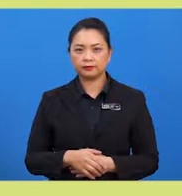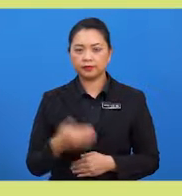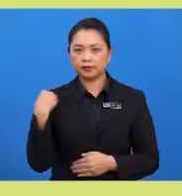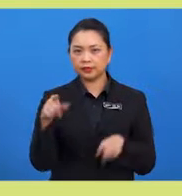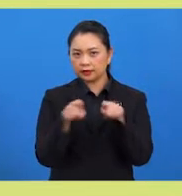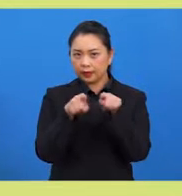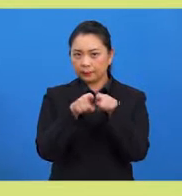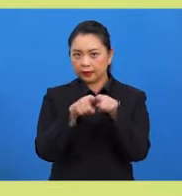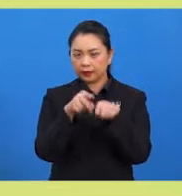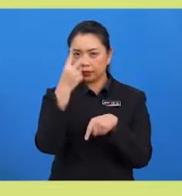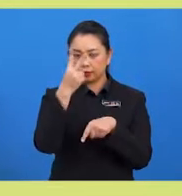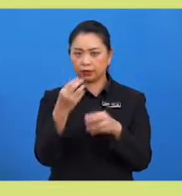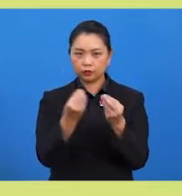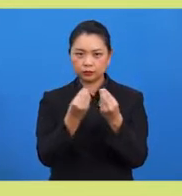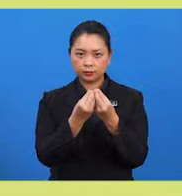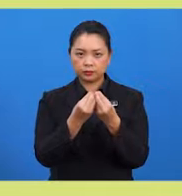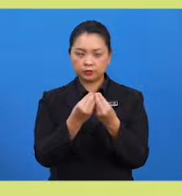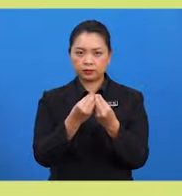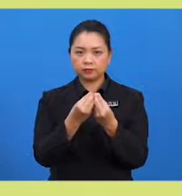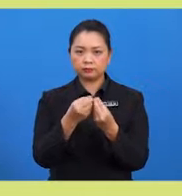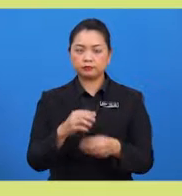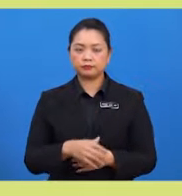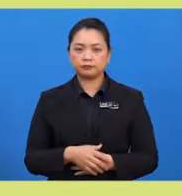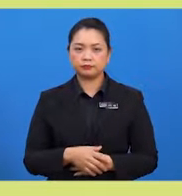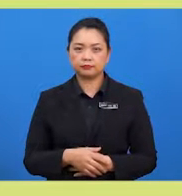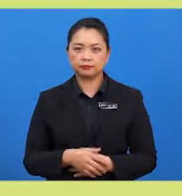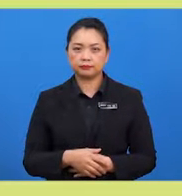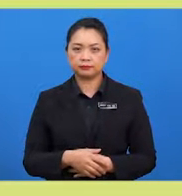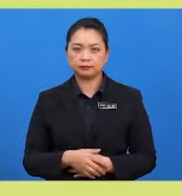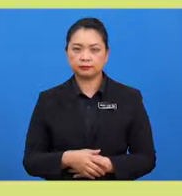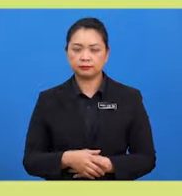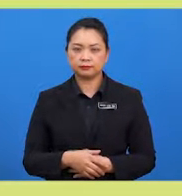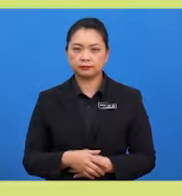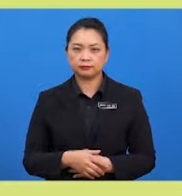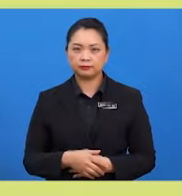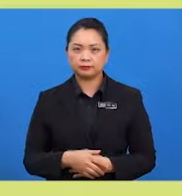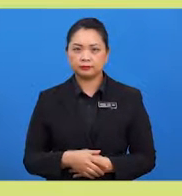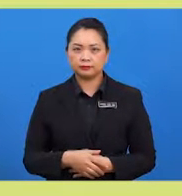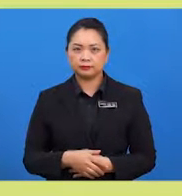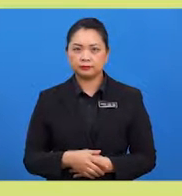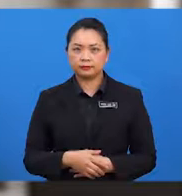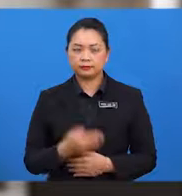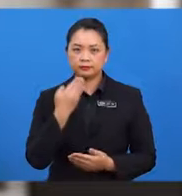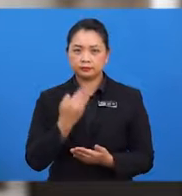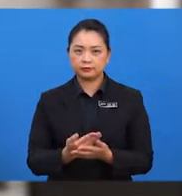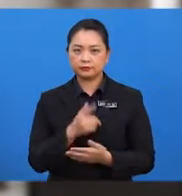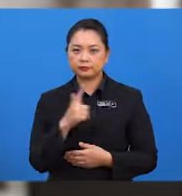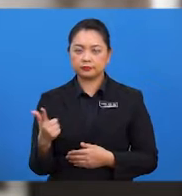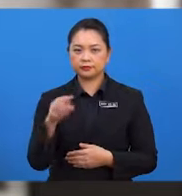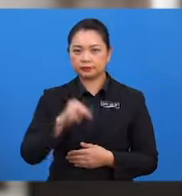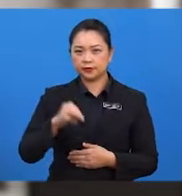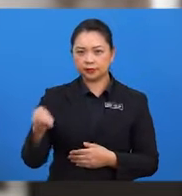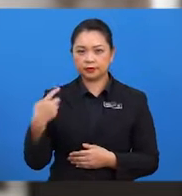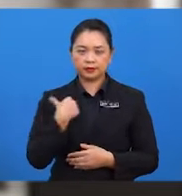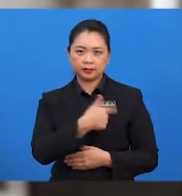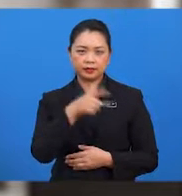RM77,460 adalah sama dengan jumlah ekuiti pemilik tambah liabiliti bukan semasa. Baiklah